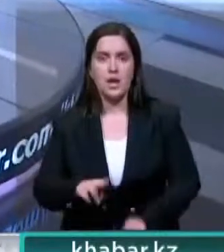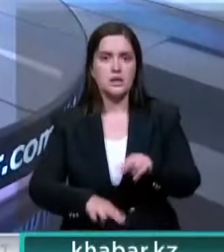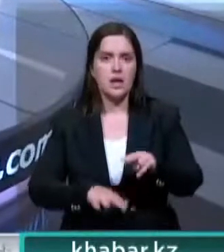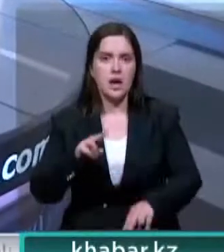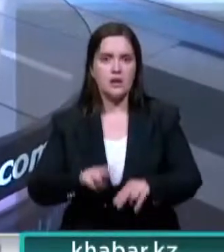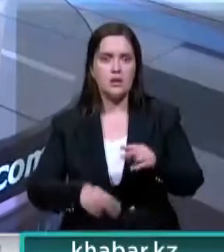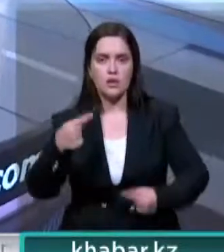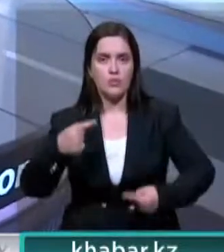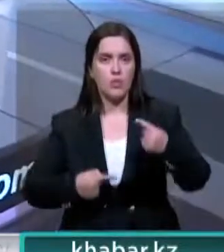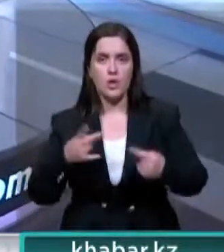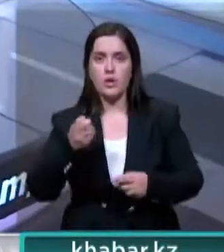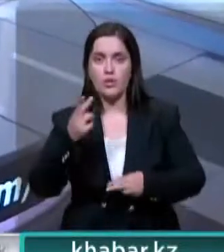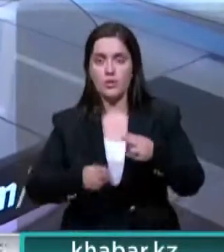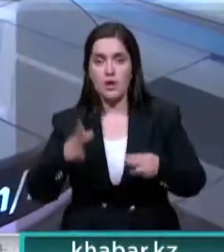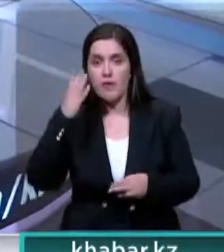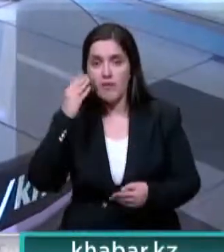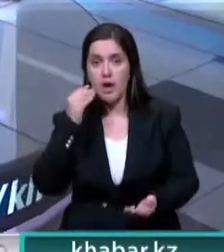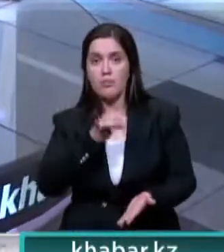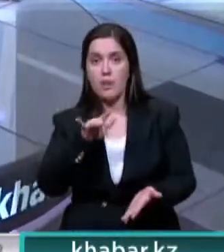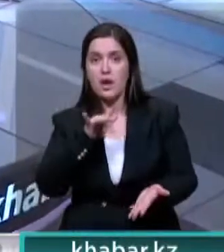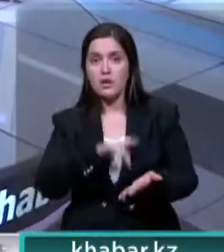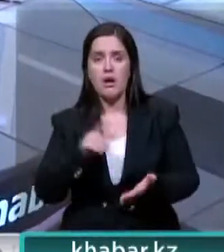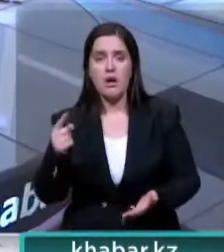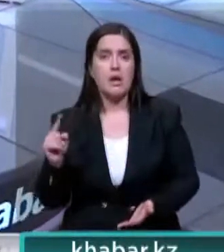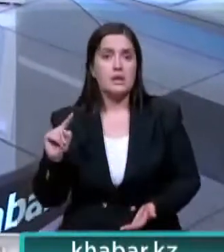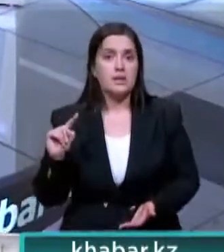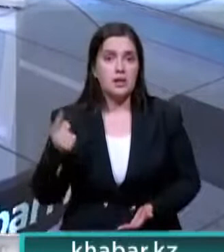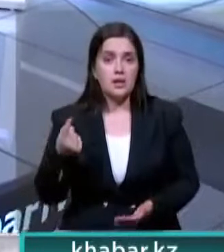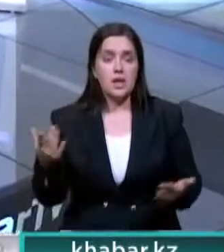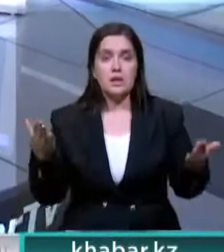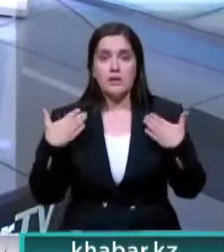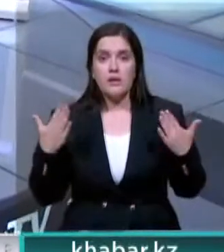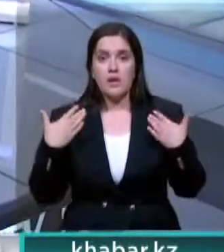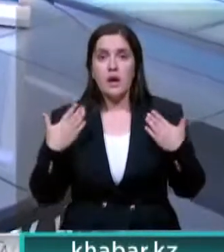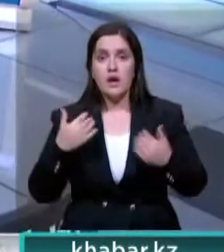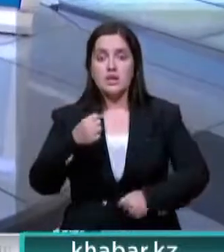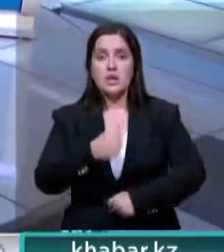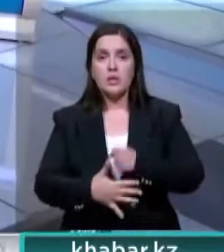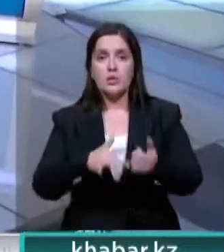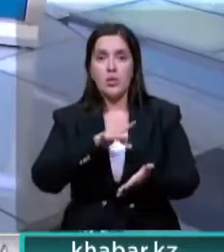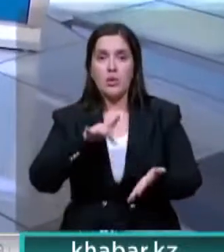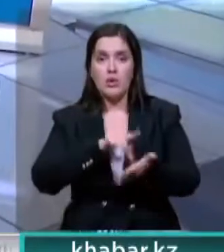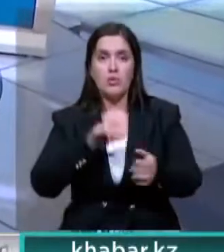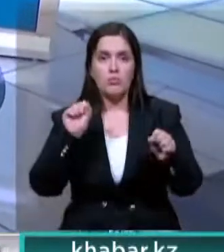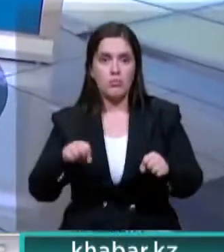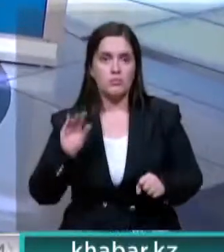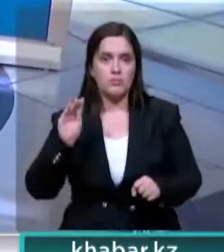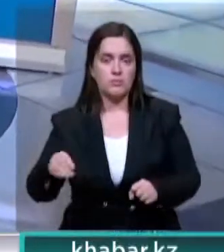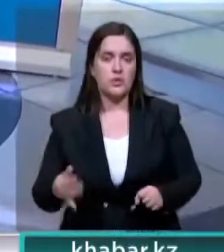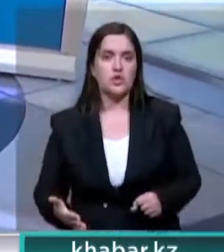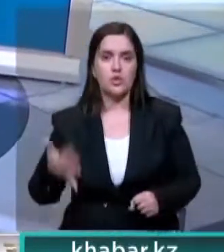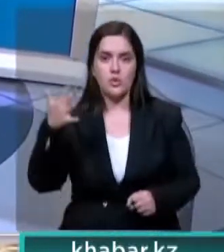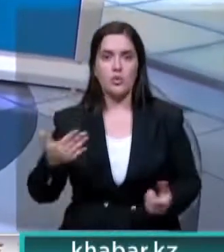Строительные страсти не утихают и в Алма-Аты. На месте единственного сквера в одном из микрорайонов в центре мегаполиса может